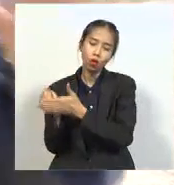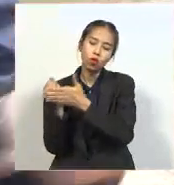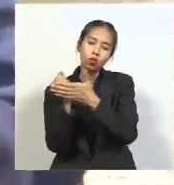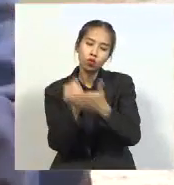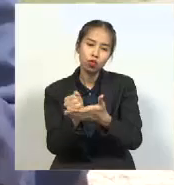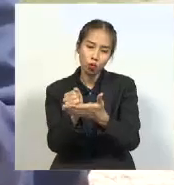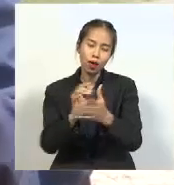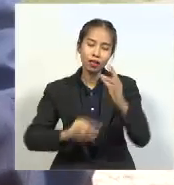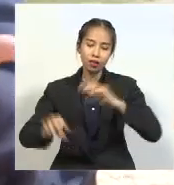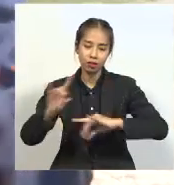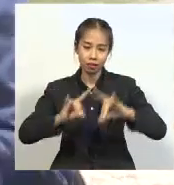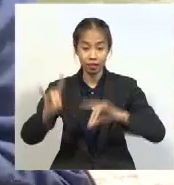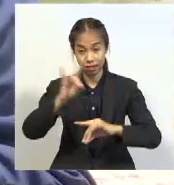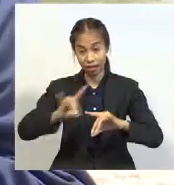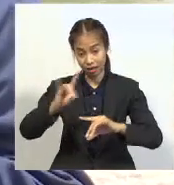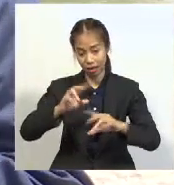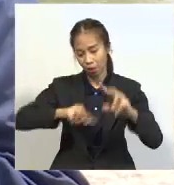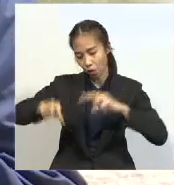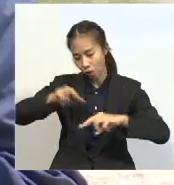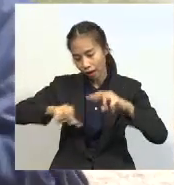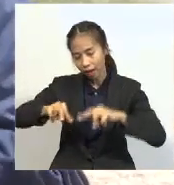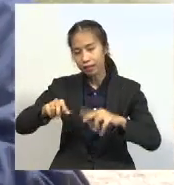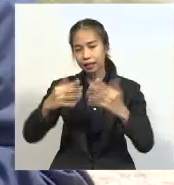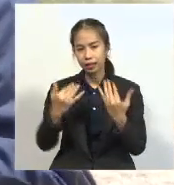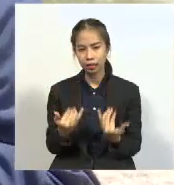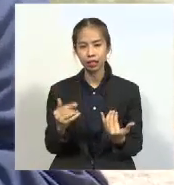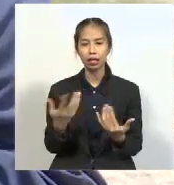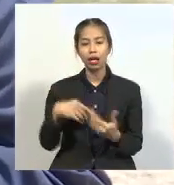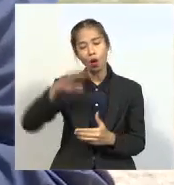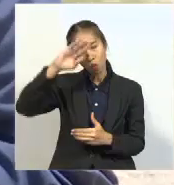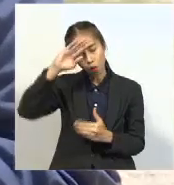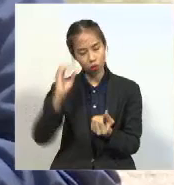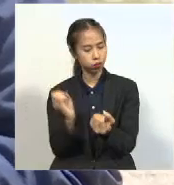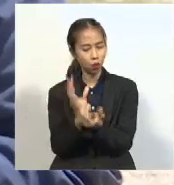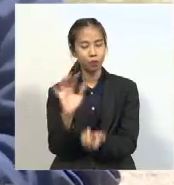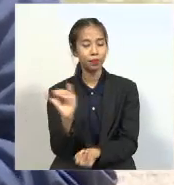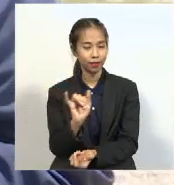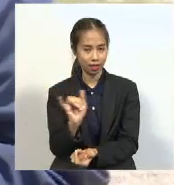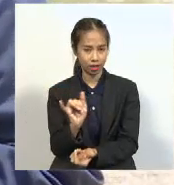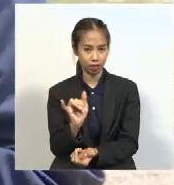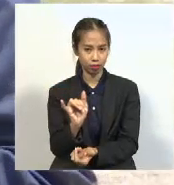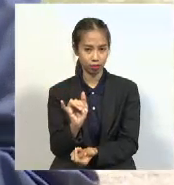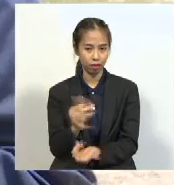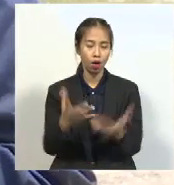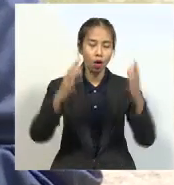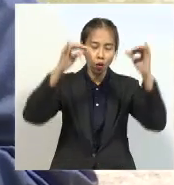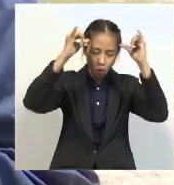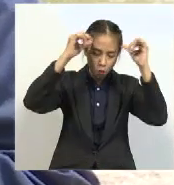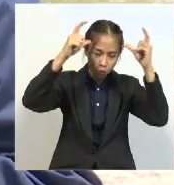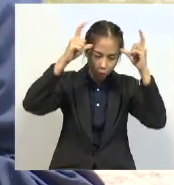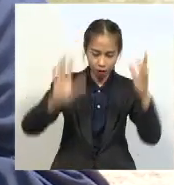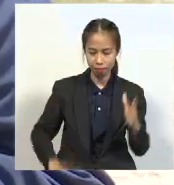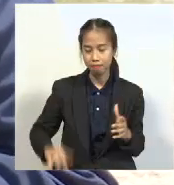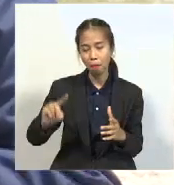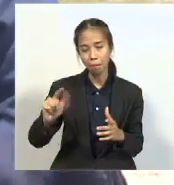ความเครียดให้กับสัตว์เหล่านี้ค่ะซึ่งตอนนี้จากการพูดคุยนะคะก็บอกว่ายังไม่เกิดโรคที่เกิดขึ้นกับสัตว์ทั้งโคกระบือแล้วก็สุนัขนะคะแต่